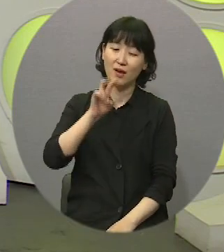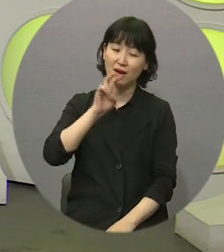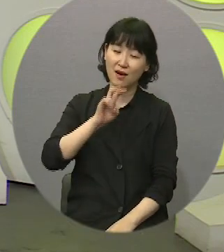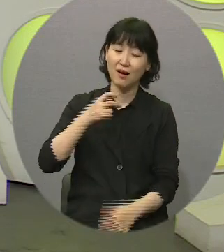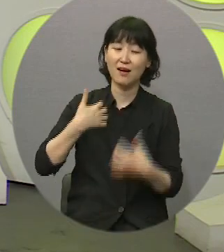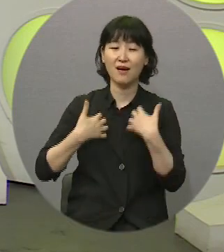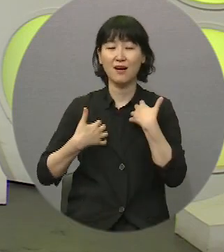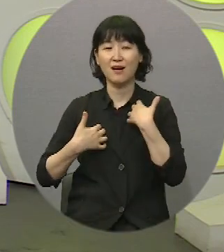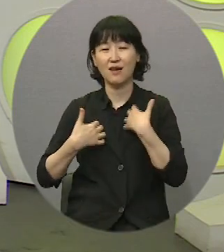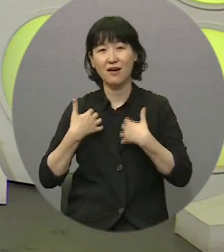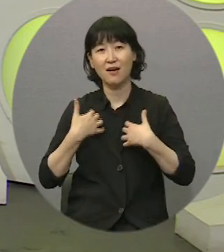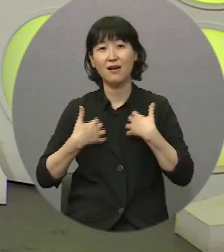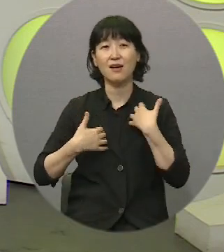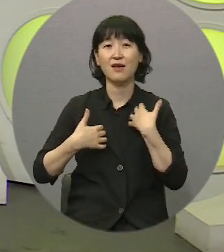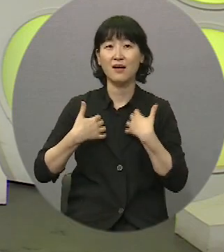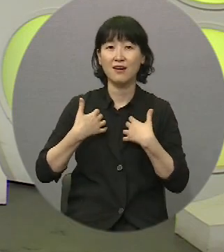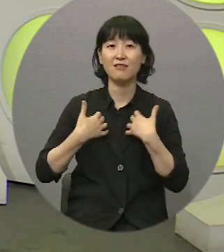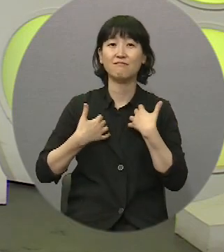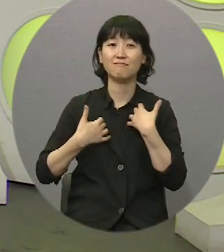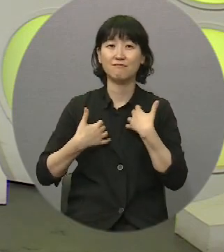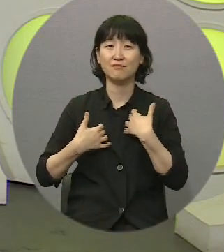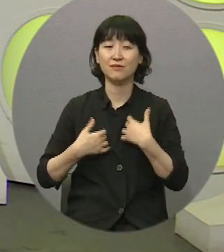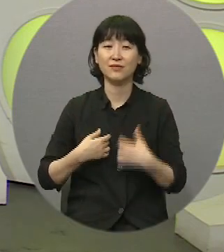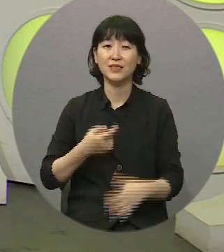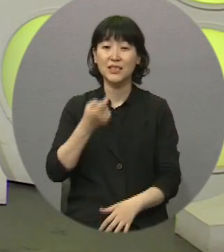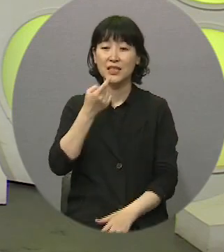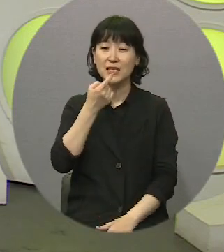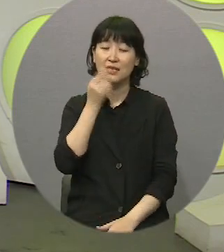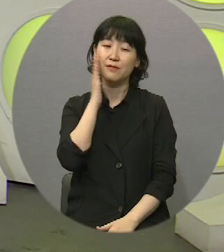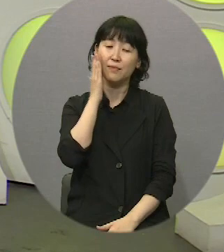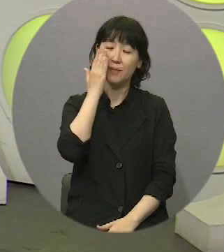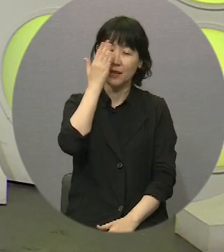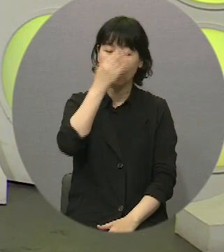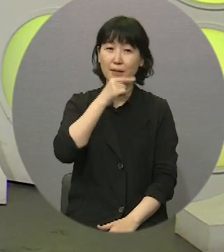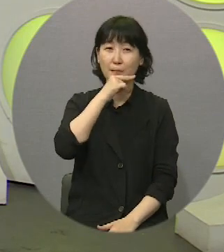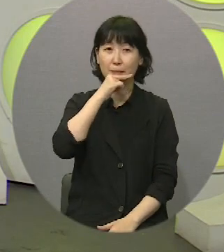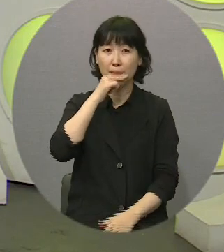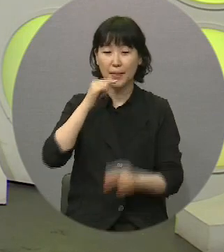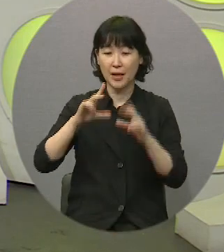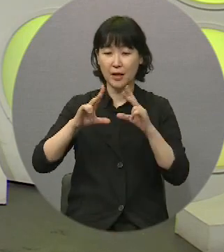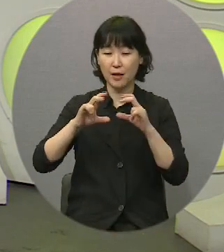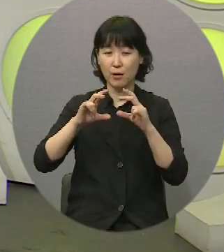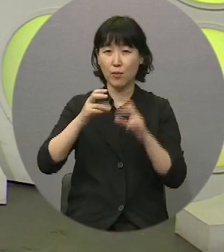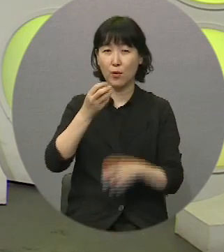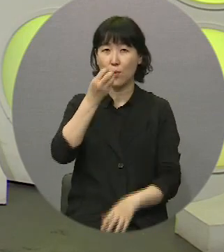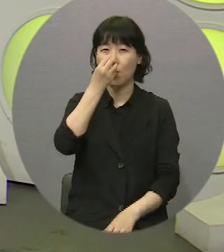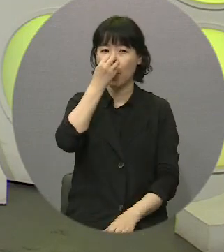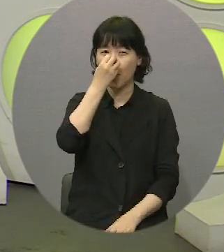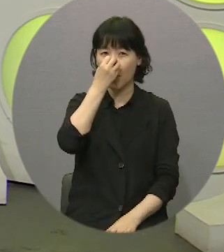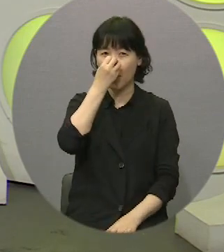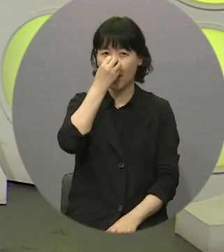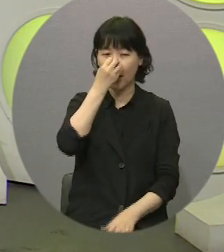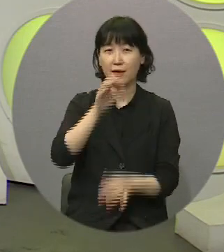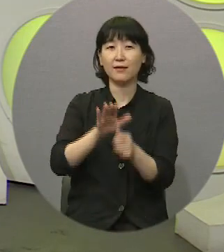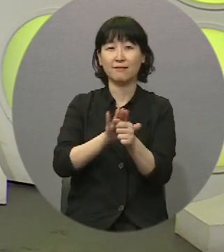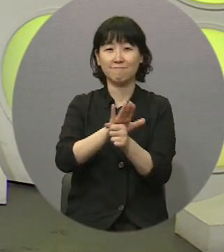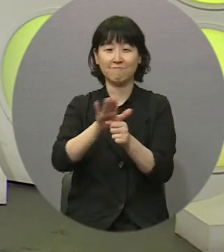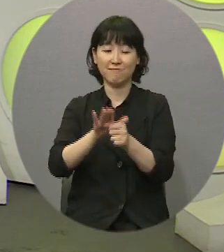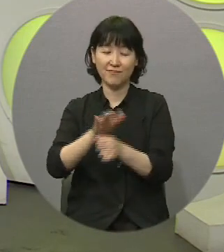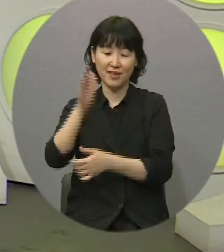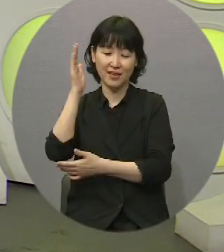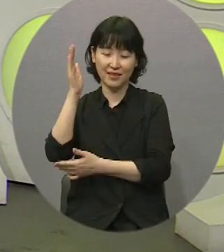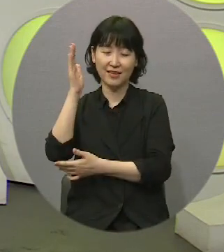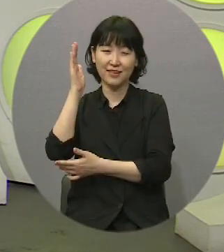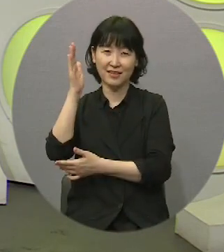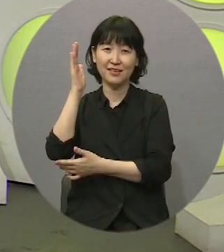노래며 즐거웠지 흰 문칠에 빨간 코로 사랑 얘기